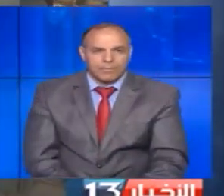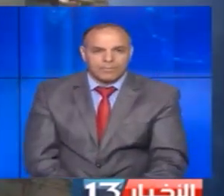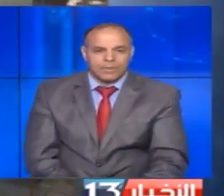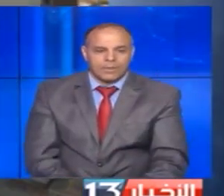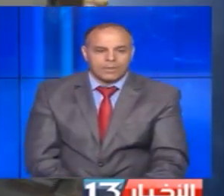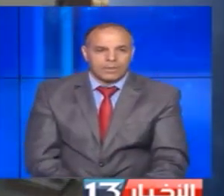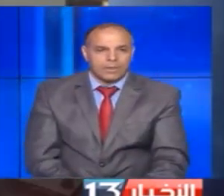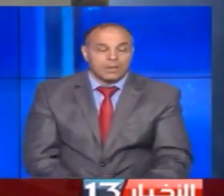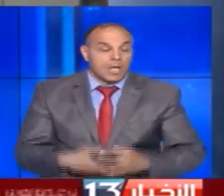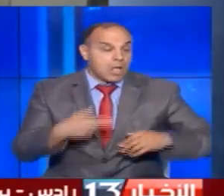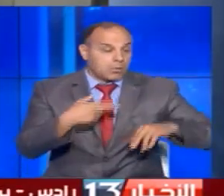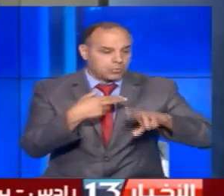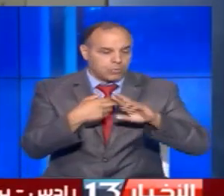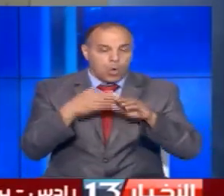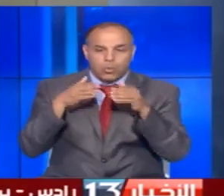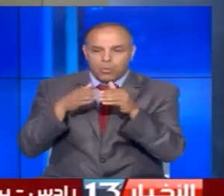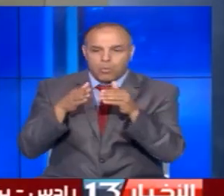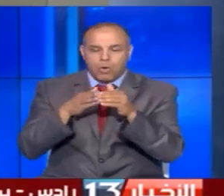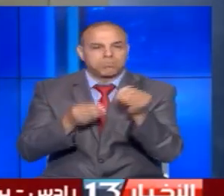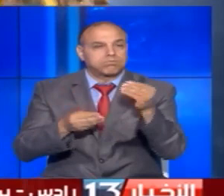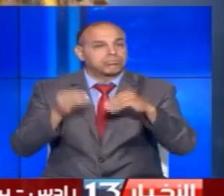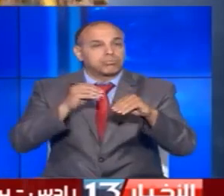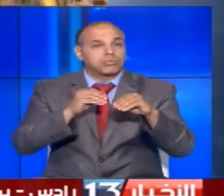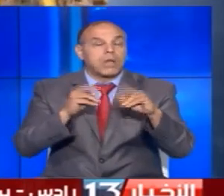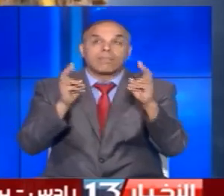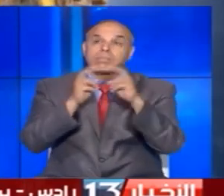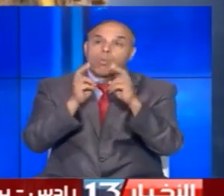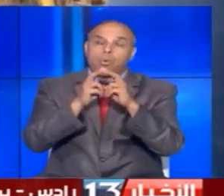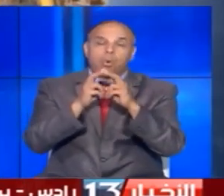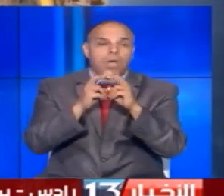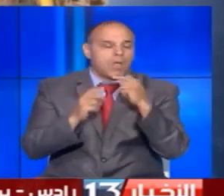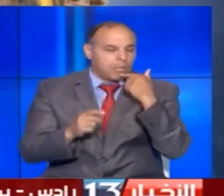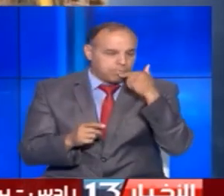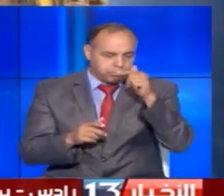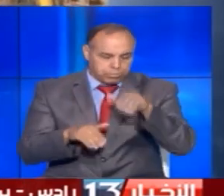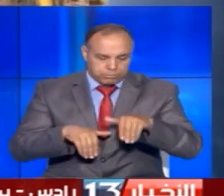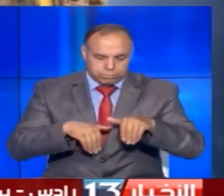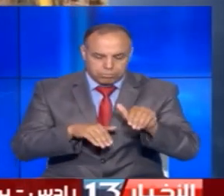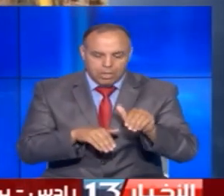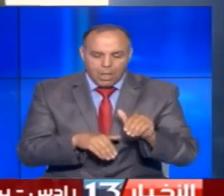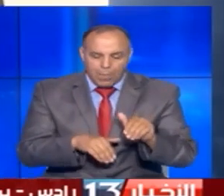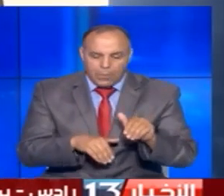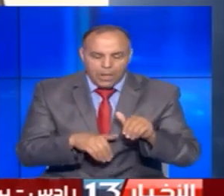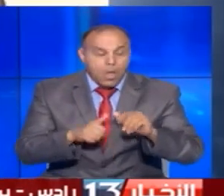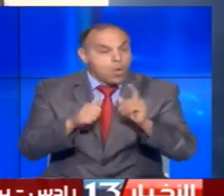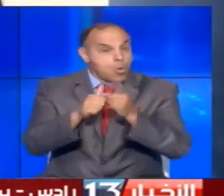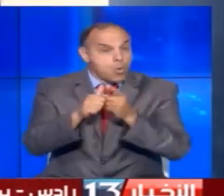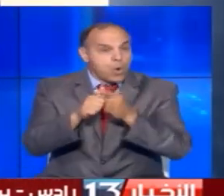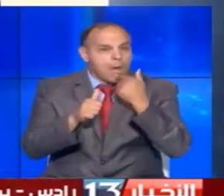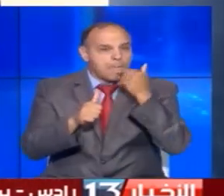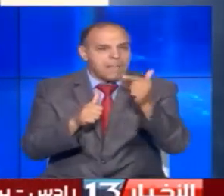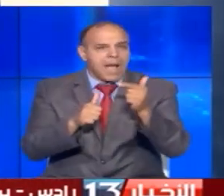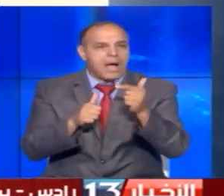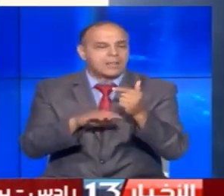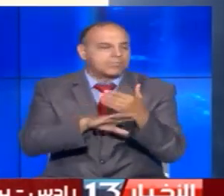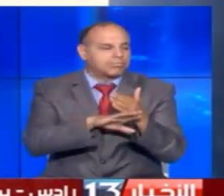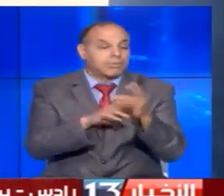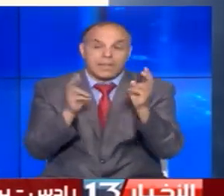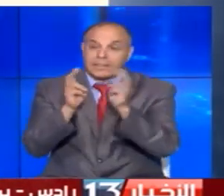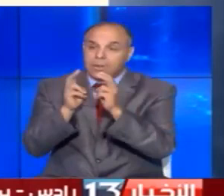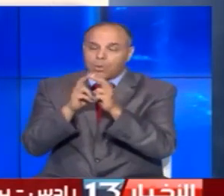استجابه للطلب المتزايد للطاقه اعطيت اشاره انطلاق المرحله الاولي لمحطه انتاج الكهرباء